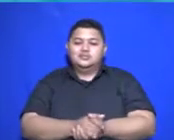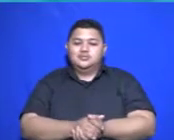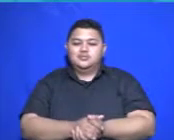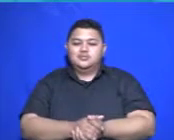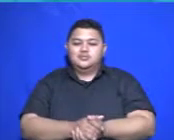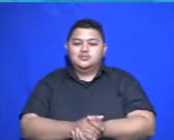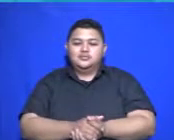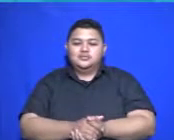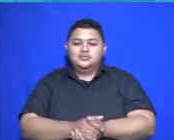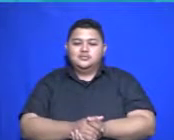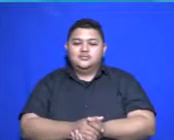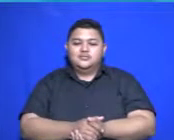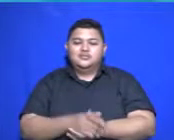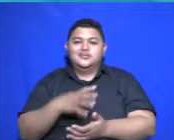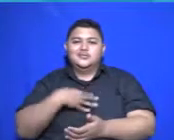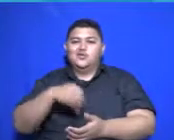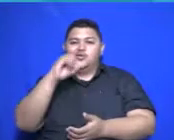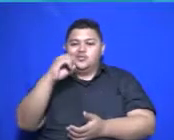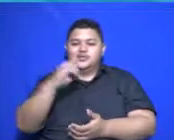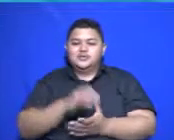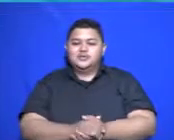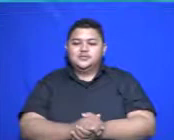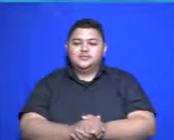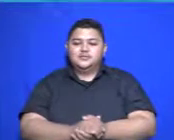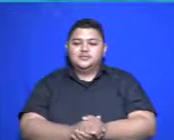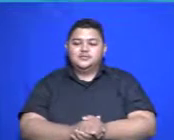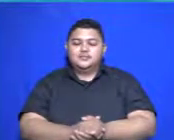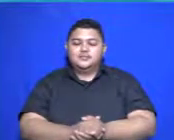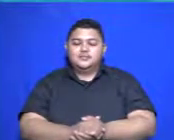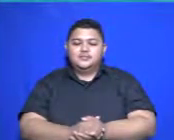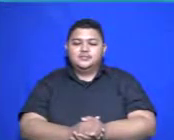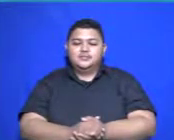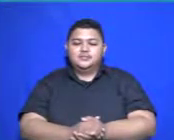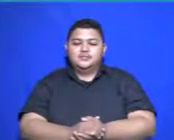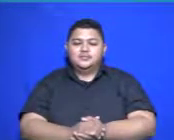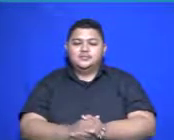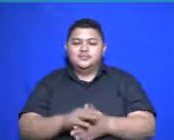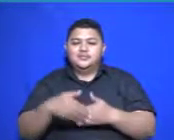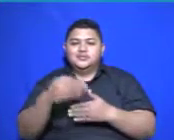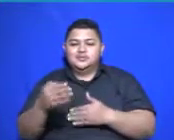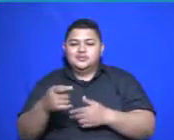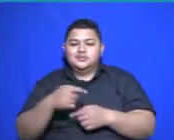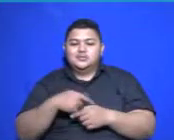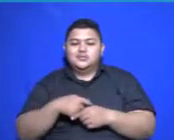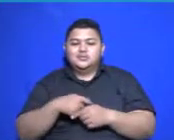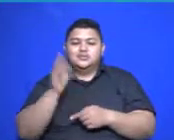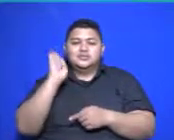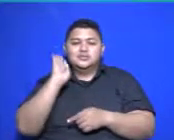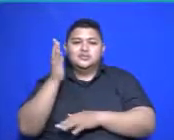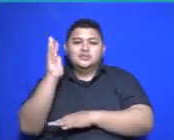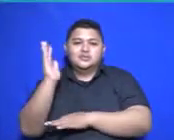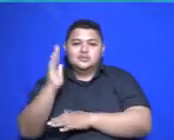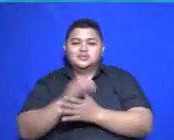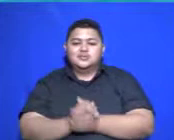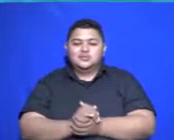juga kita ini, optimisme. Selanjutnya, kita dengarkan paparan secara